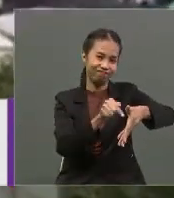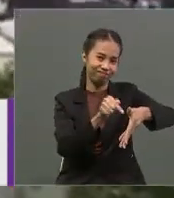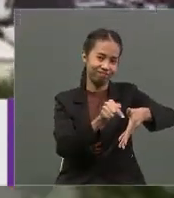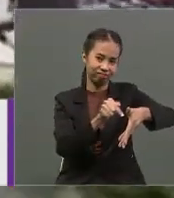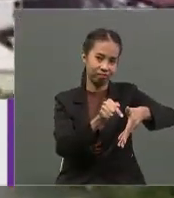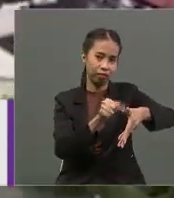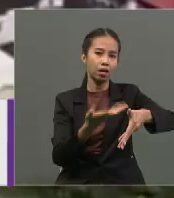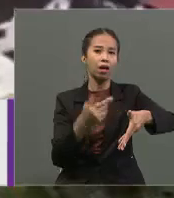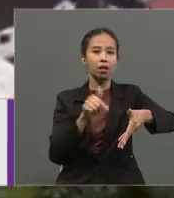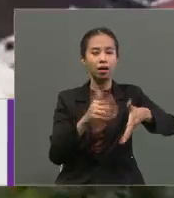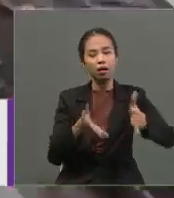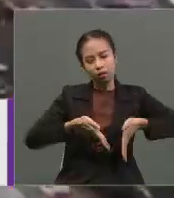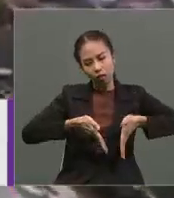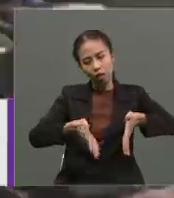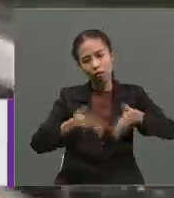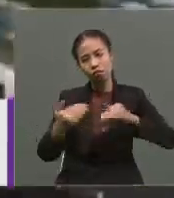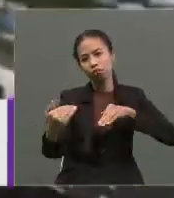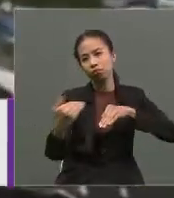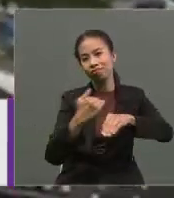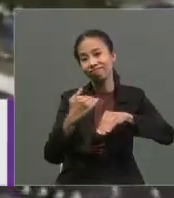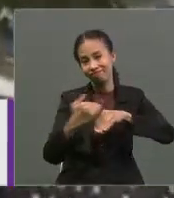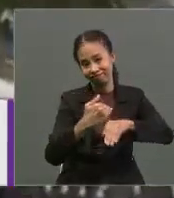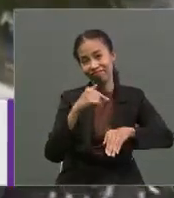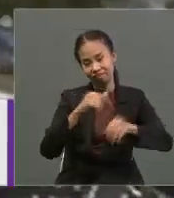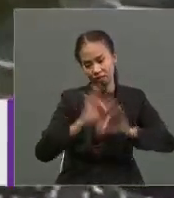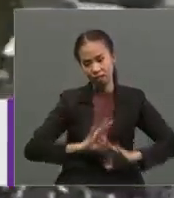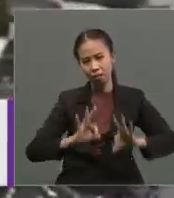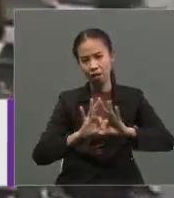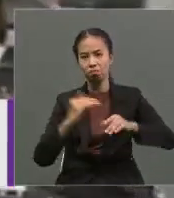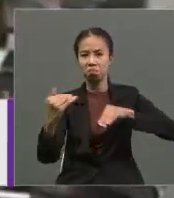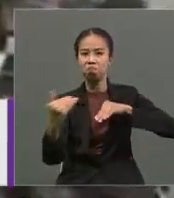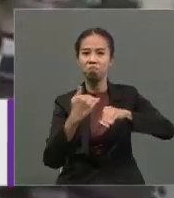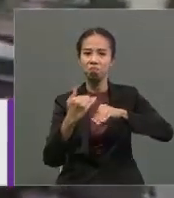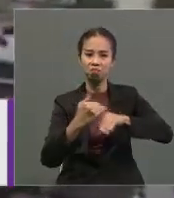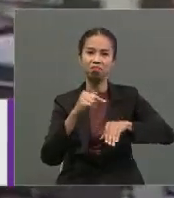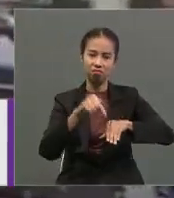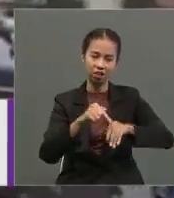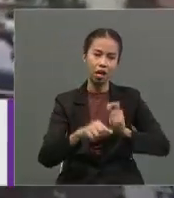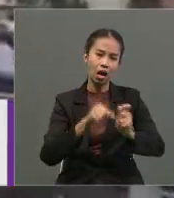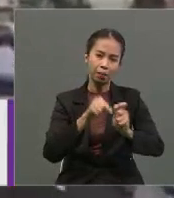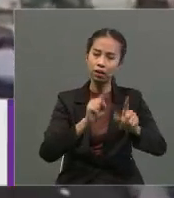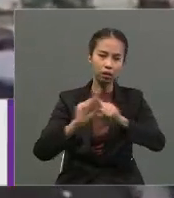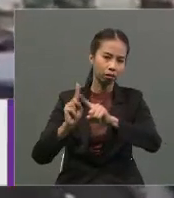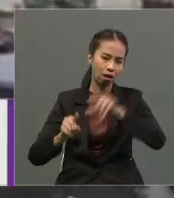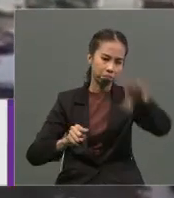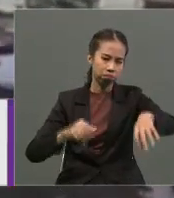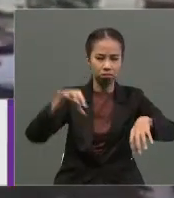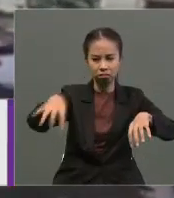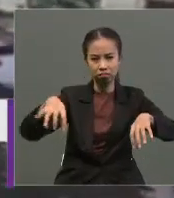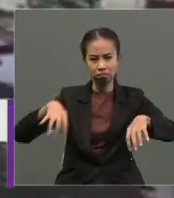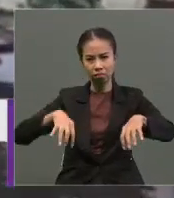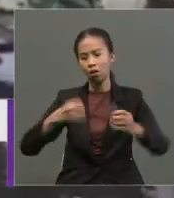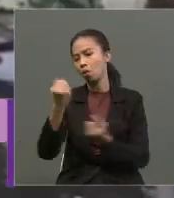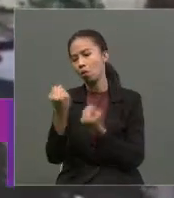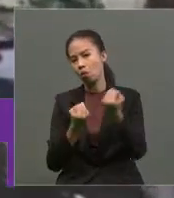มูโนะนะครับซึ่งเป็นเส้นทางเข้าเมืองและเป็นเส้นทางสายหลักที่เชื่อมอำเภอสุไหงโกลกอำเภอแว้งและอำเภอสุขิรินรถทุก